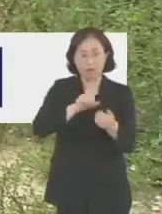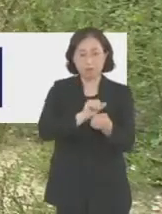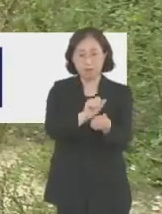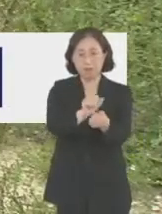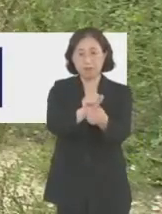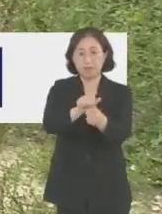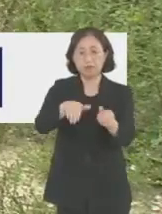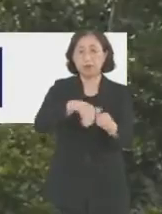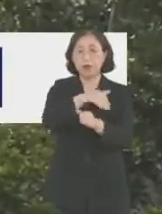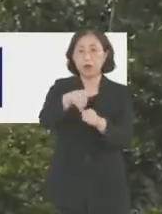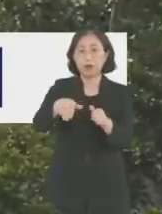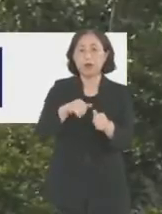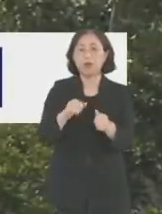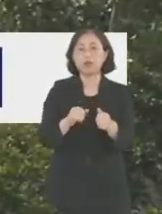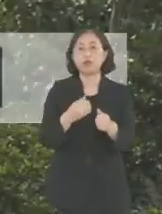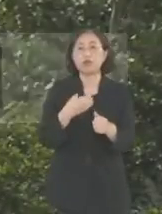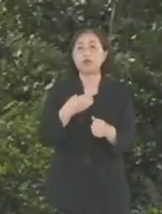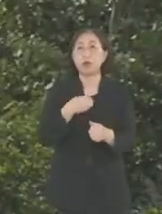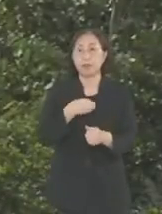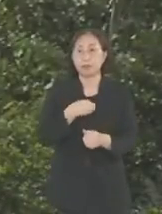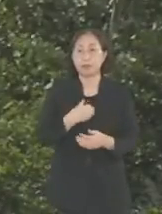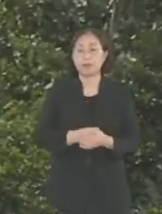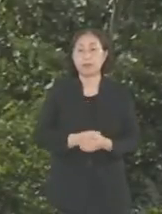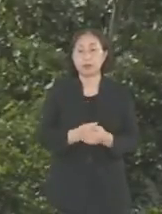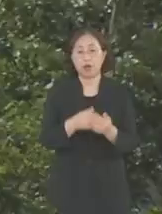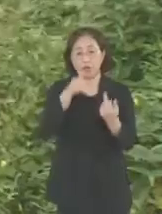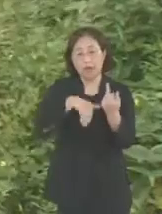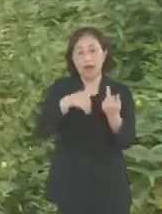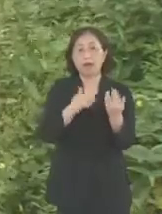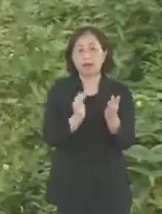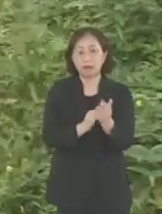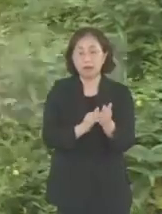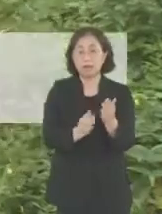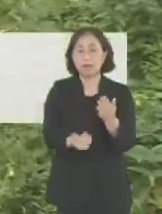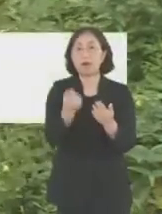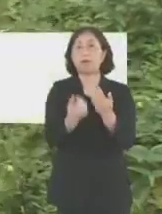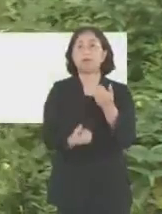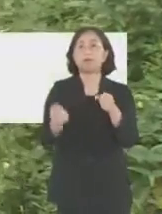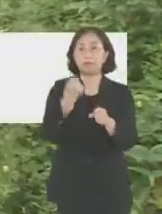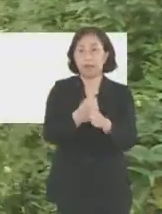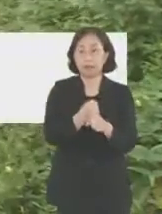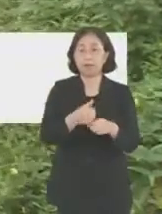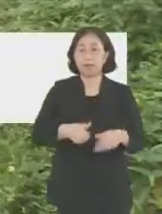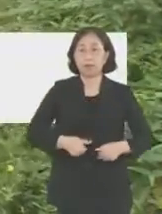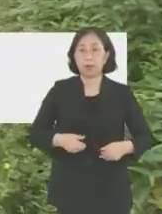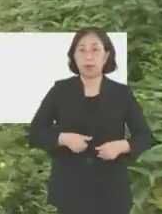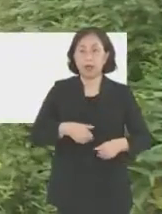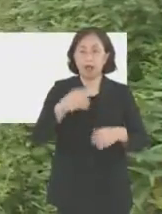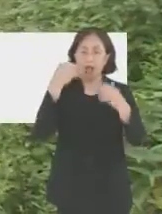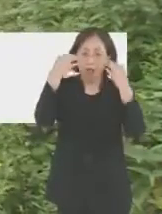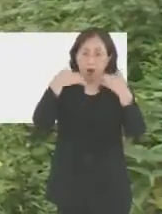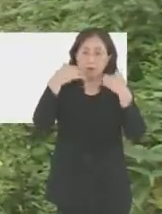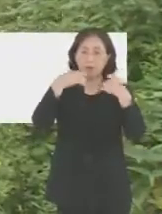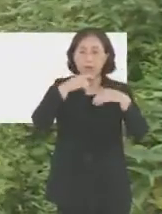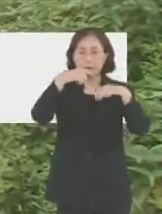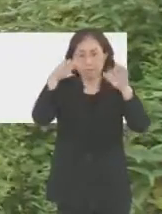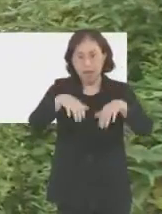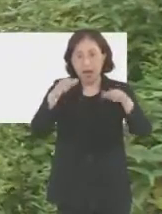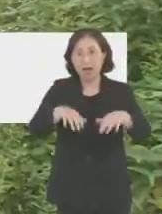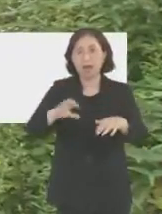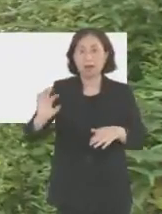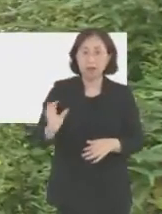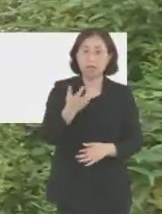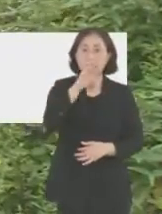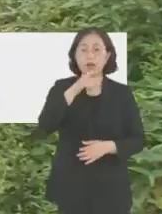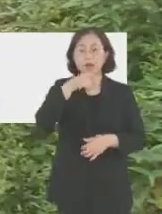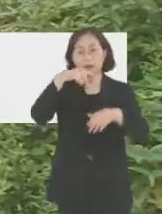채석이 끝나면 복구 작업이 이루어져야 합니다. 여름철 장마시나 아니면 태풍이 오는 시기에 굉장히 많은 비가 내리게 됩니다. 작물들에